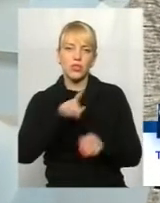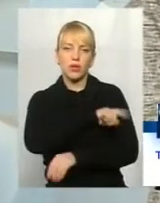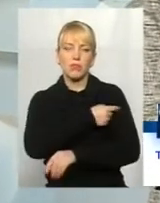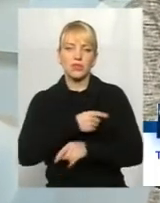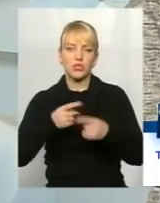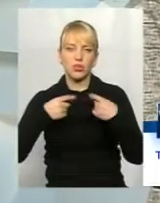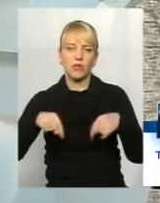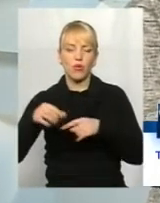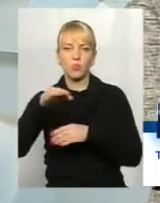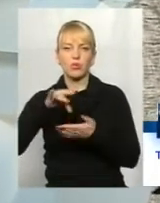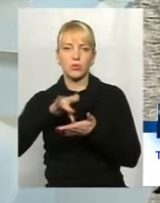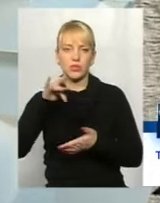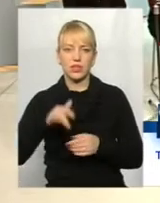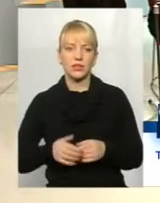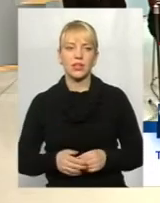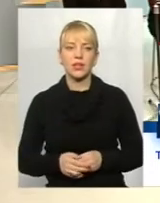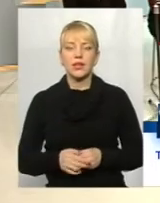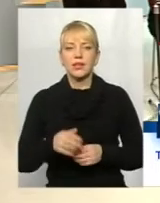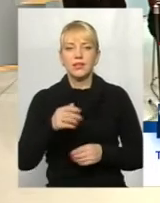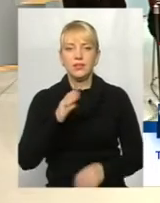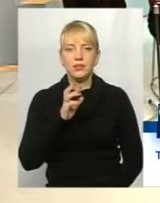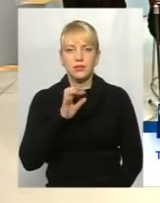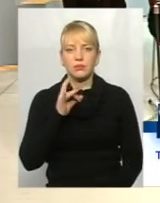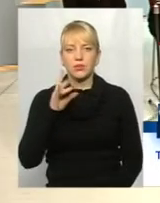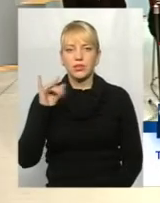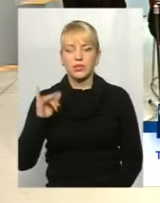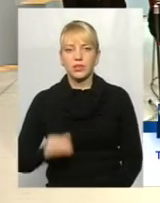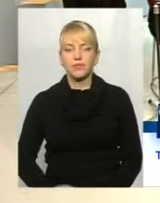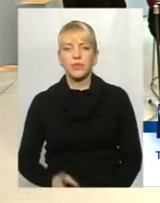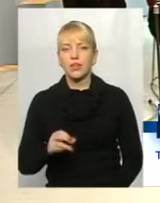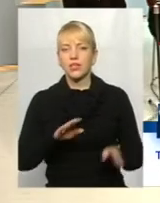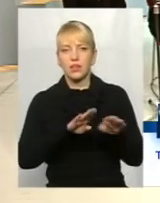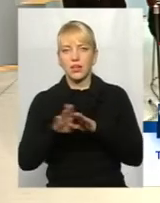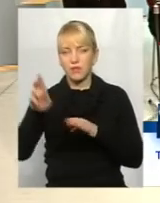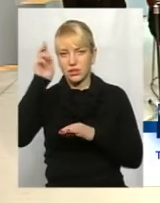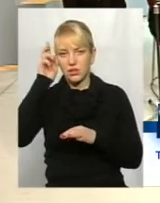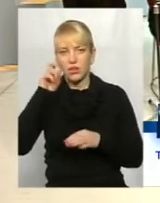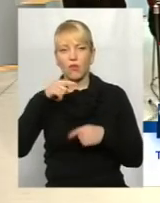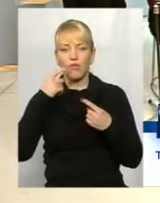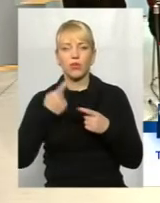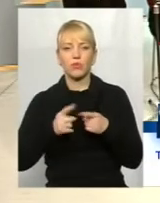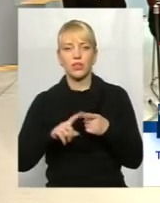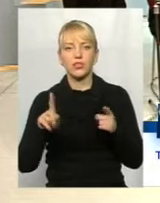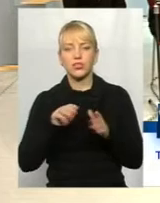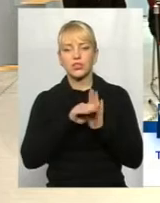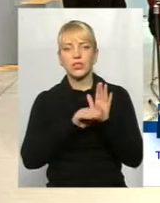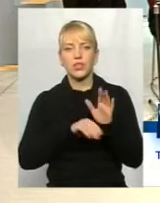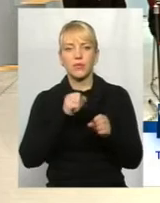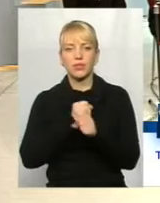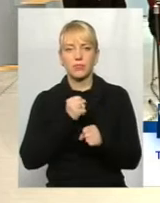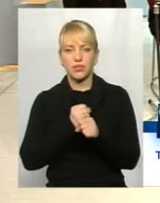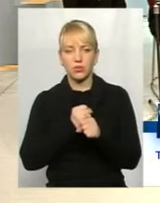реформи в обласному центрі. Пане Борисе, власне, на рівні держави говорять про те, що система запрацює